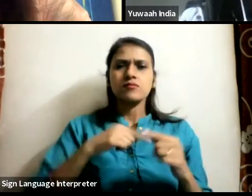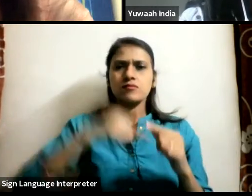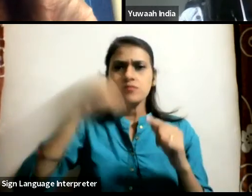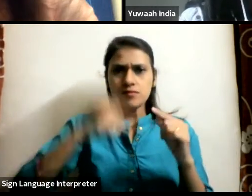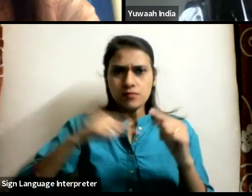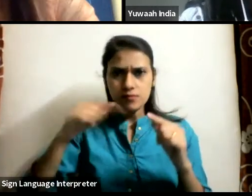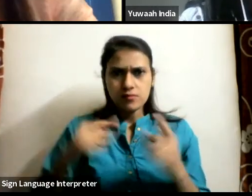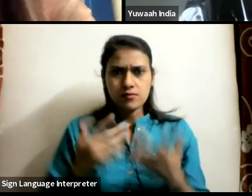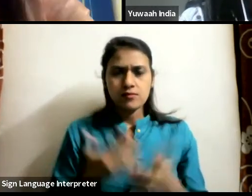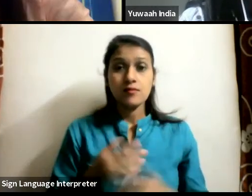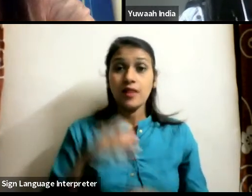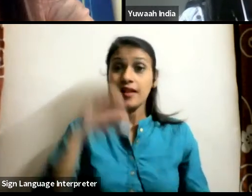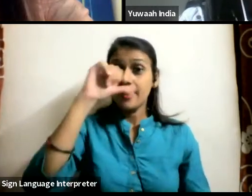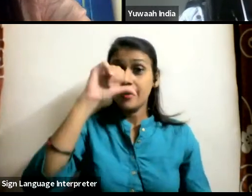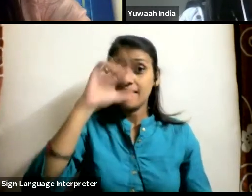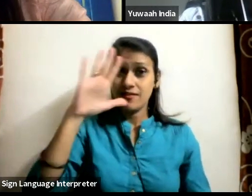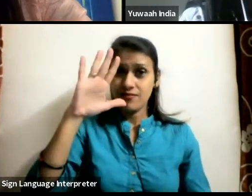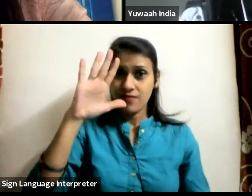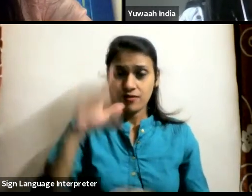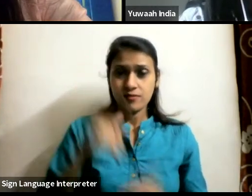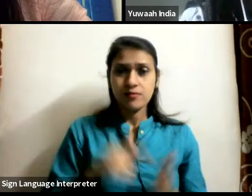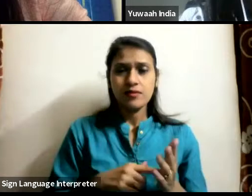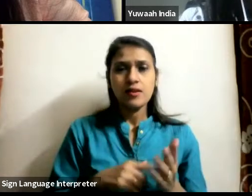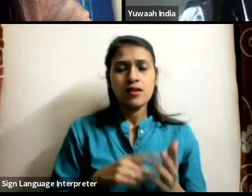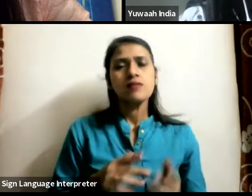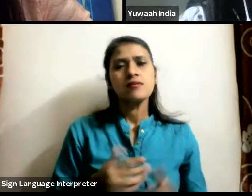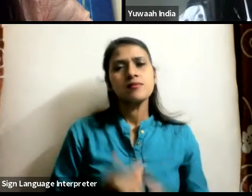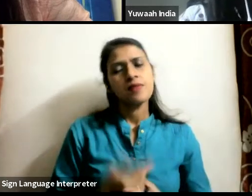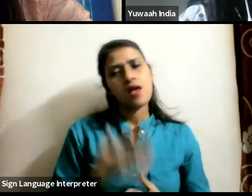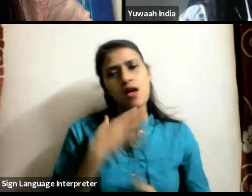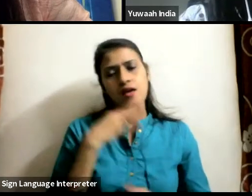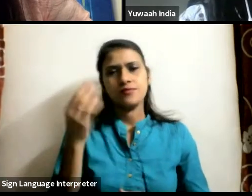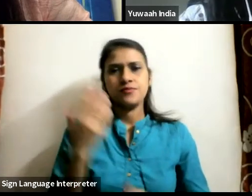कंसल्ट आफ्टर 95 जरूर कर लीजिए किसी से.